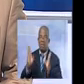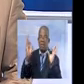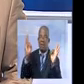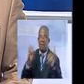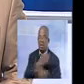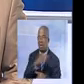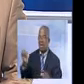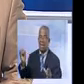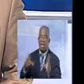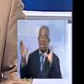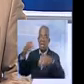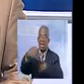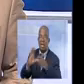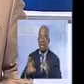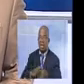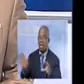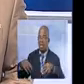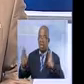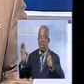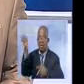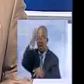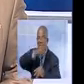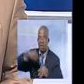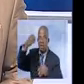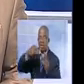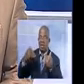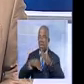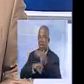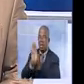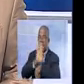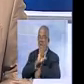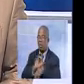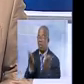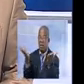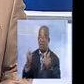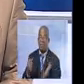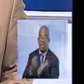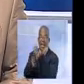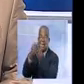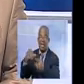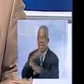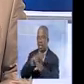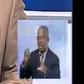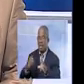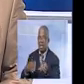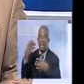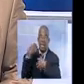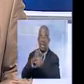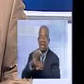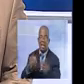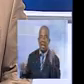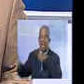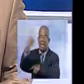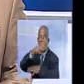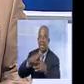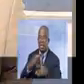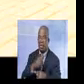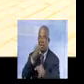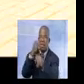la Chambre de commerce européenne en Côte d'Ivoire veulent apporter une solution en initiant des journées